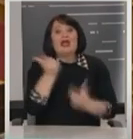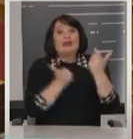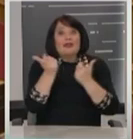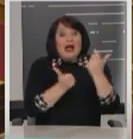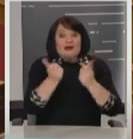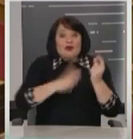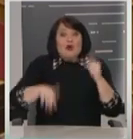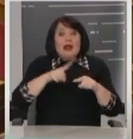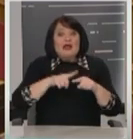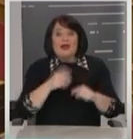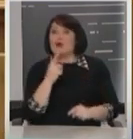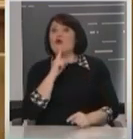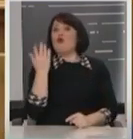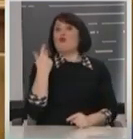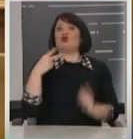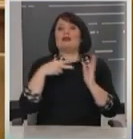Ελλάδα το